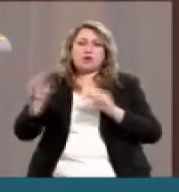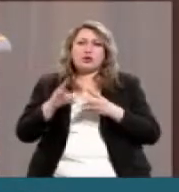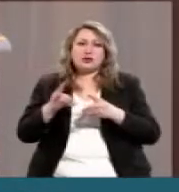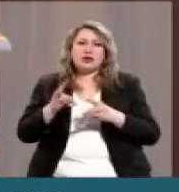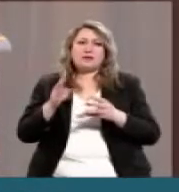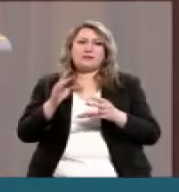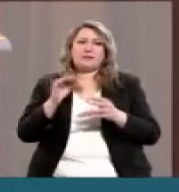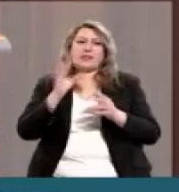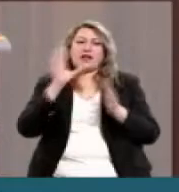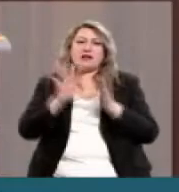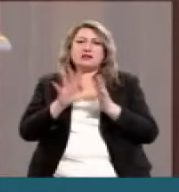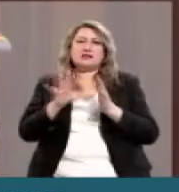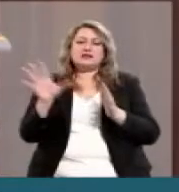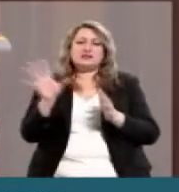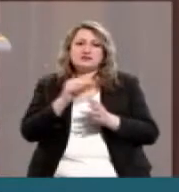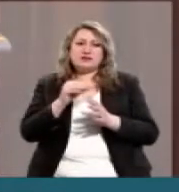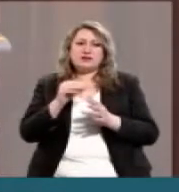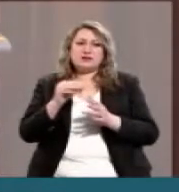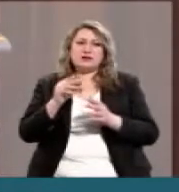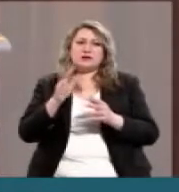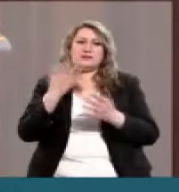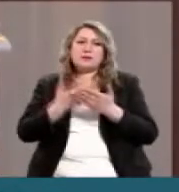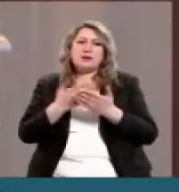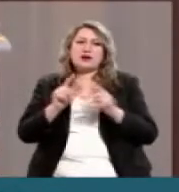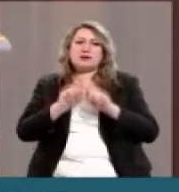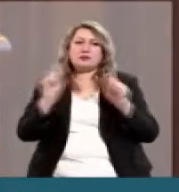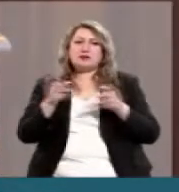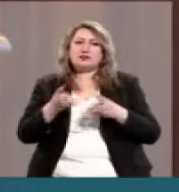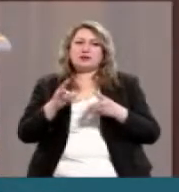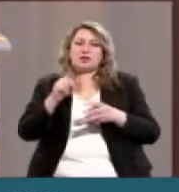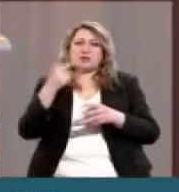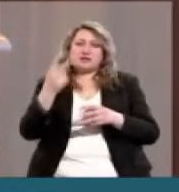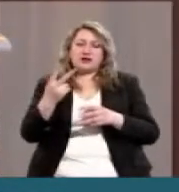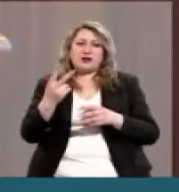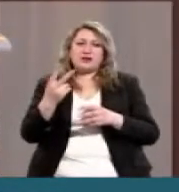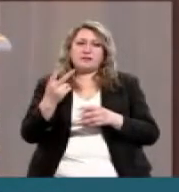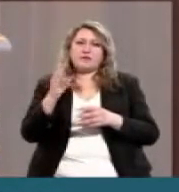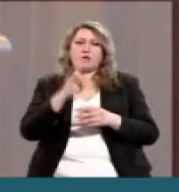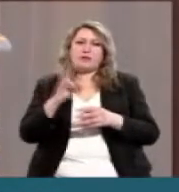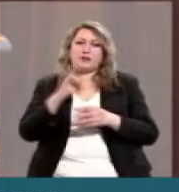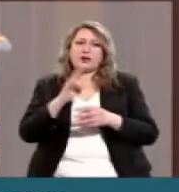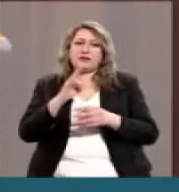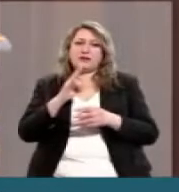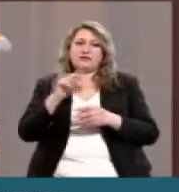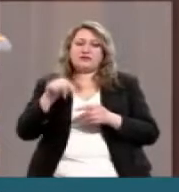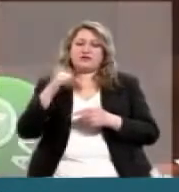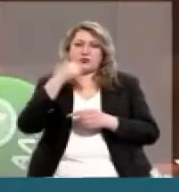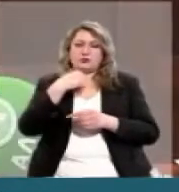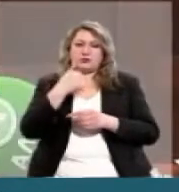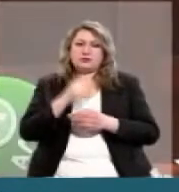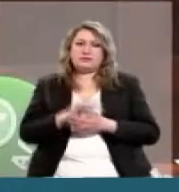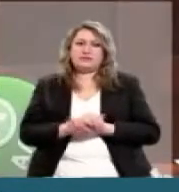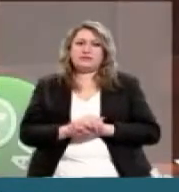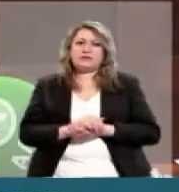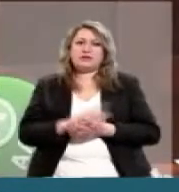отпуском электроэнергии в сеть. Ориентировочный срок запуска турбины котельной номер 2 – в ноябре месяце текущего года. За